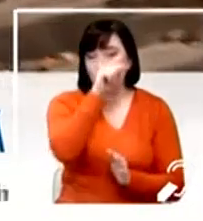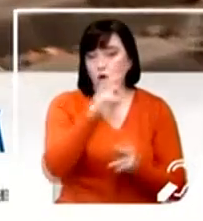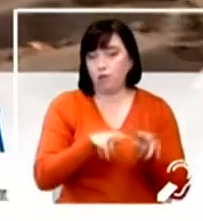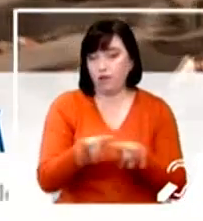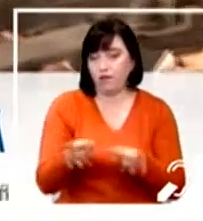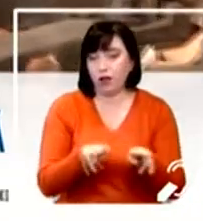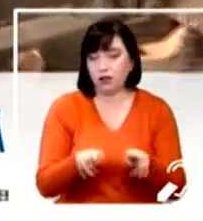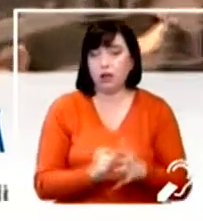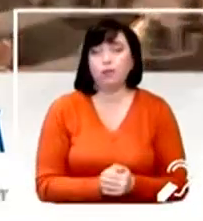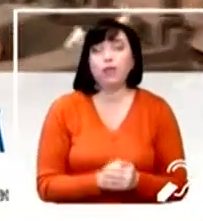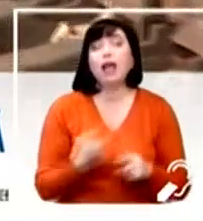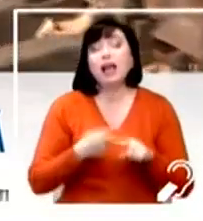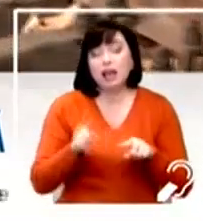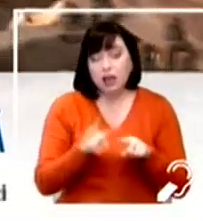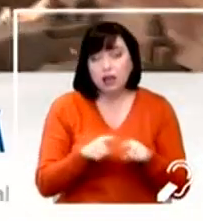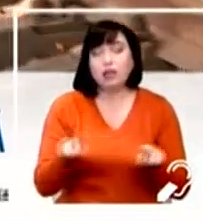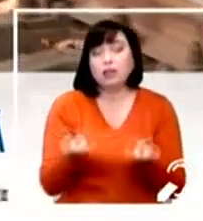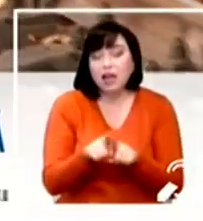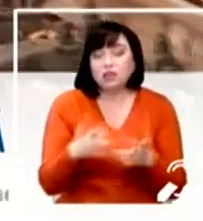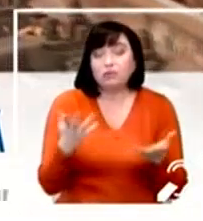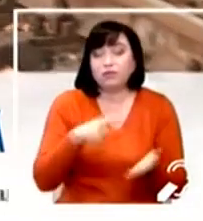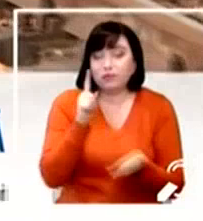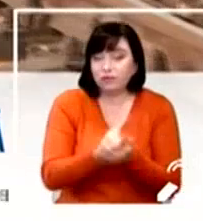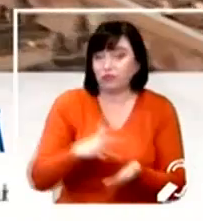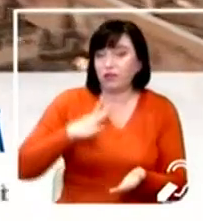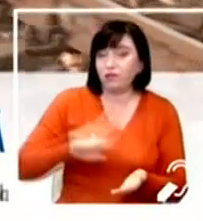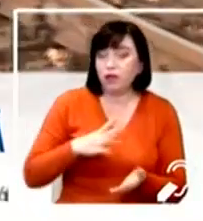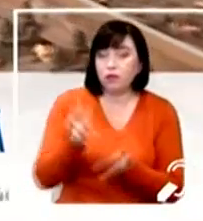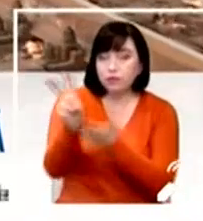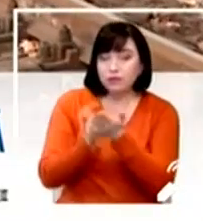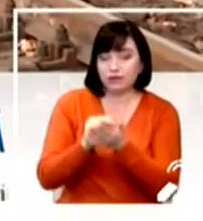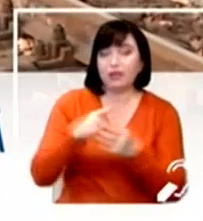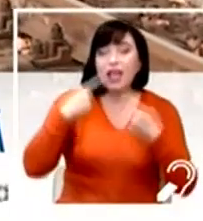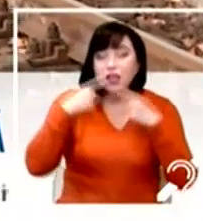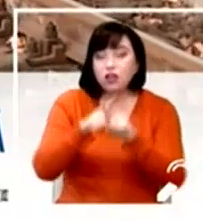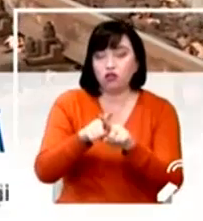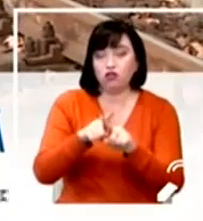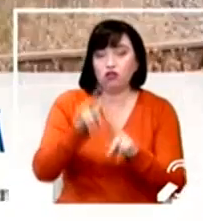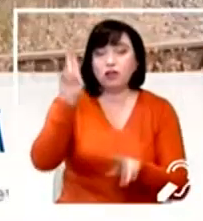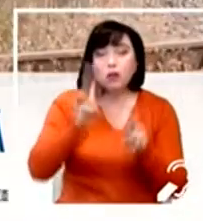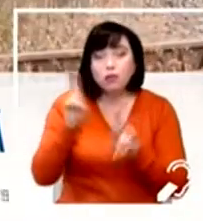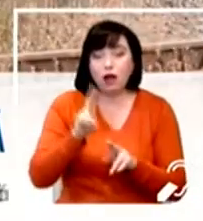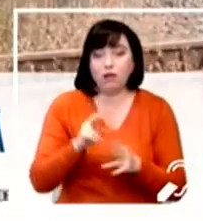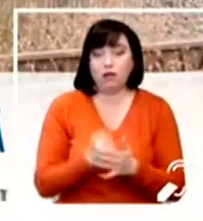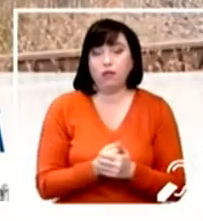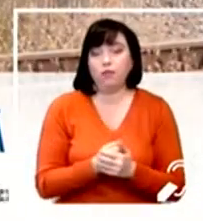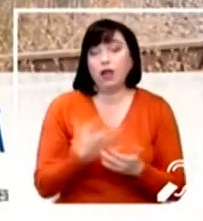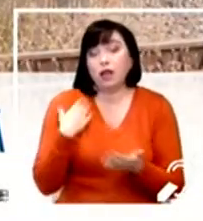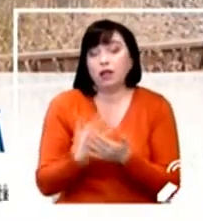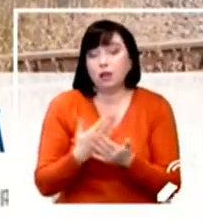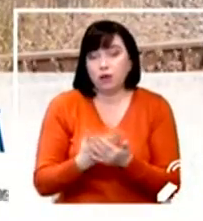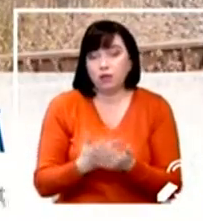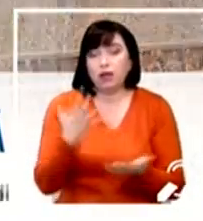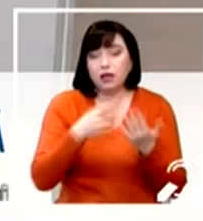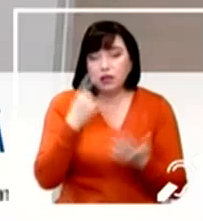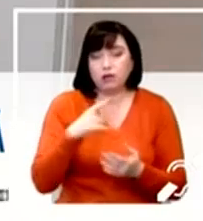Asta, de asemenea, impune niște standarde tehnice pentru proiectele de reabilitare. Dacă, de exemplu, ar